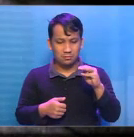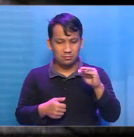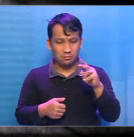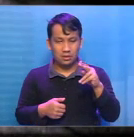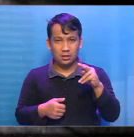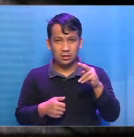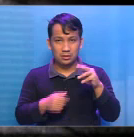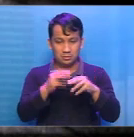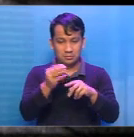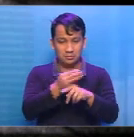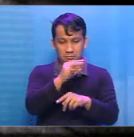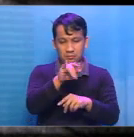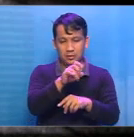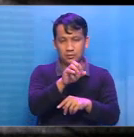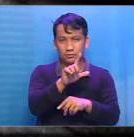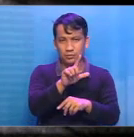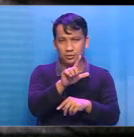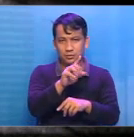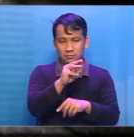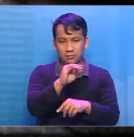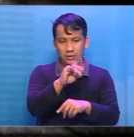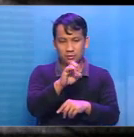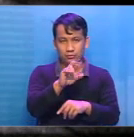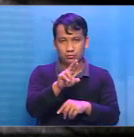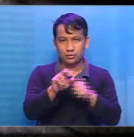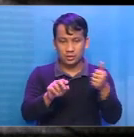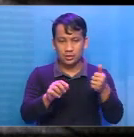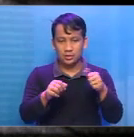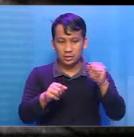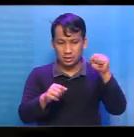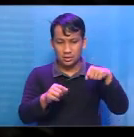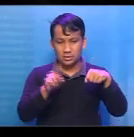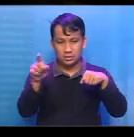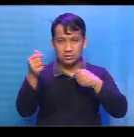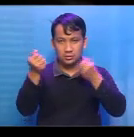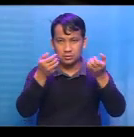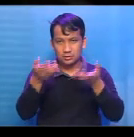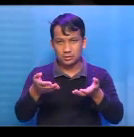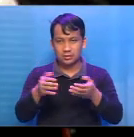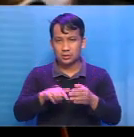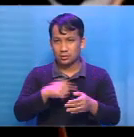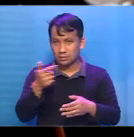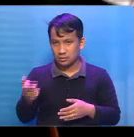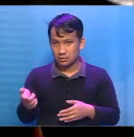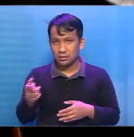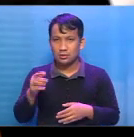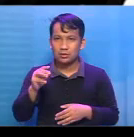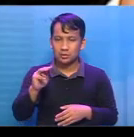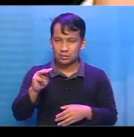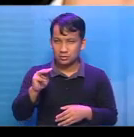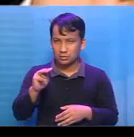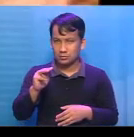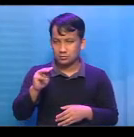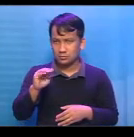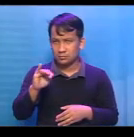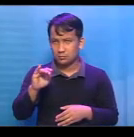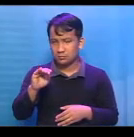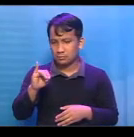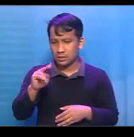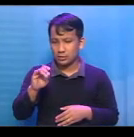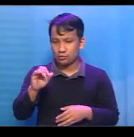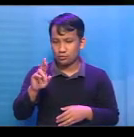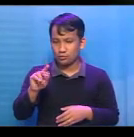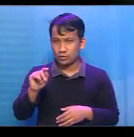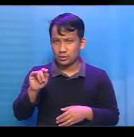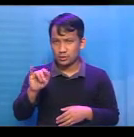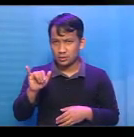Kongreso na sa Pilipinas ay parating kampi sa administrasyon. At nariyan po ang minorya. Nasa teorya,